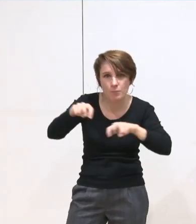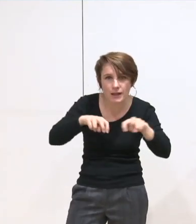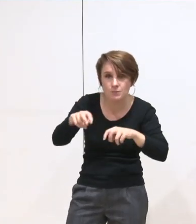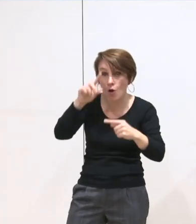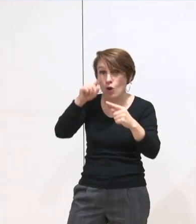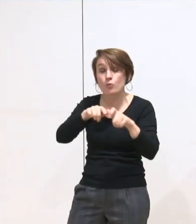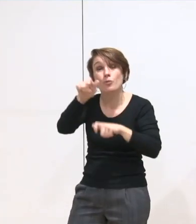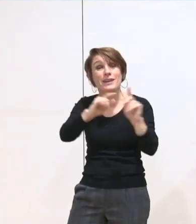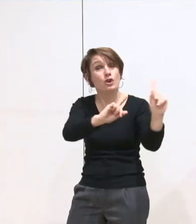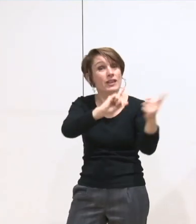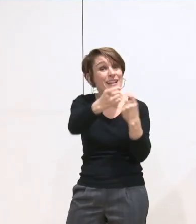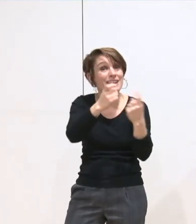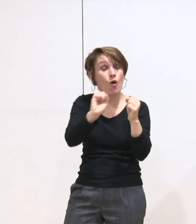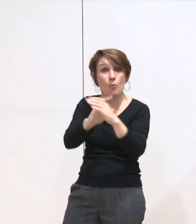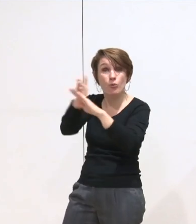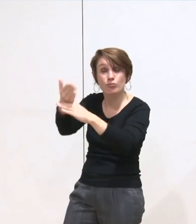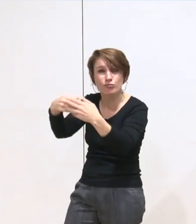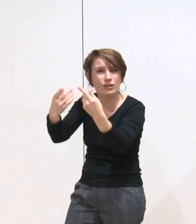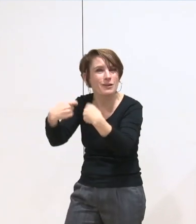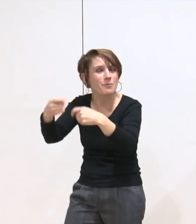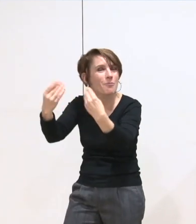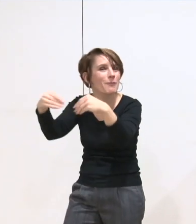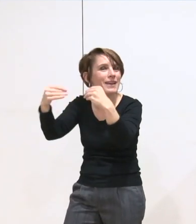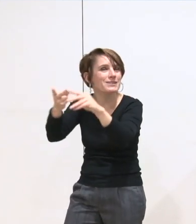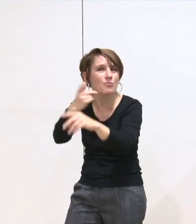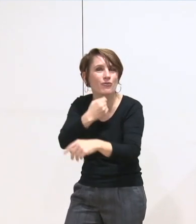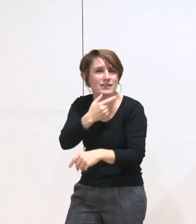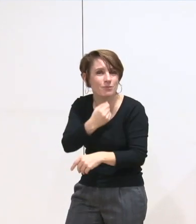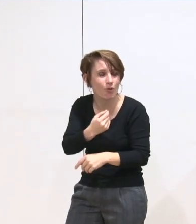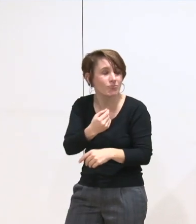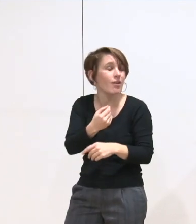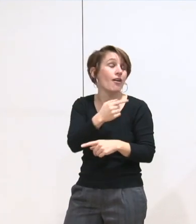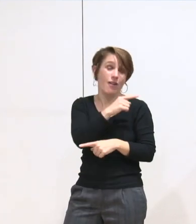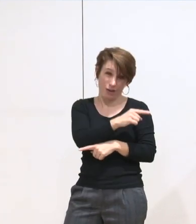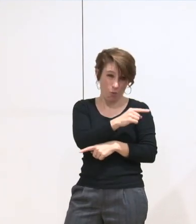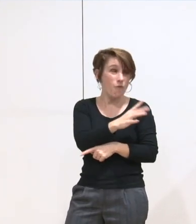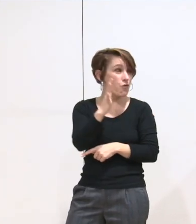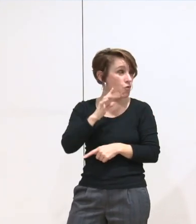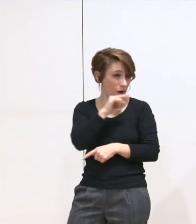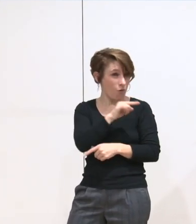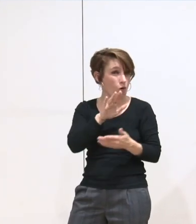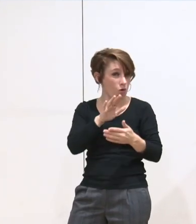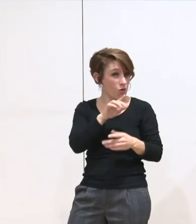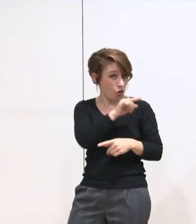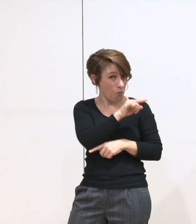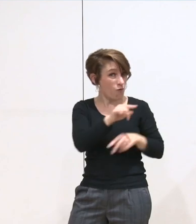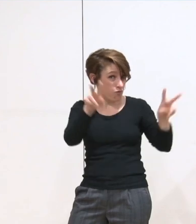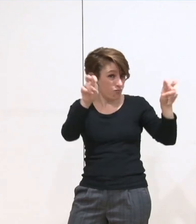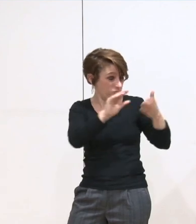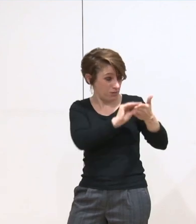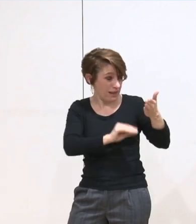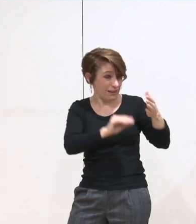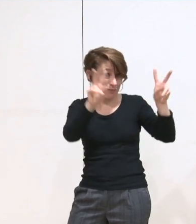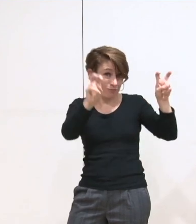vos commerces. Ne reculant devant rien, vous vous engagiez avec vigueur, et là je vous cite encore, à un